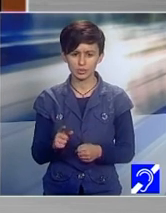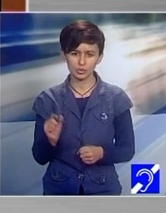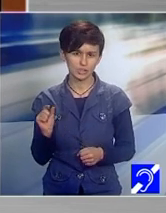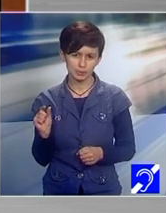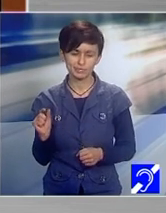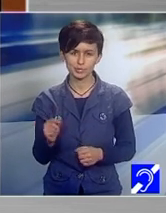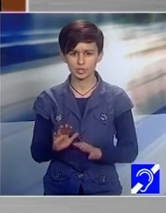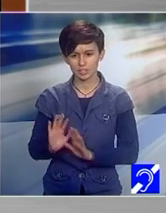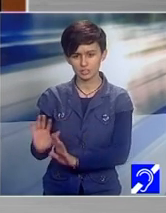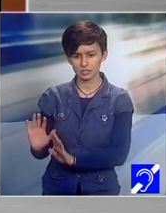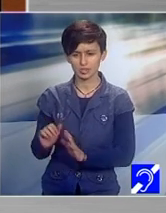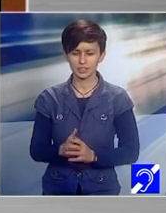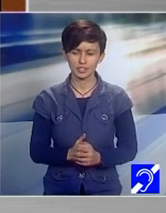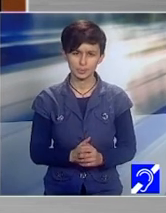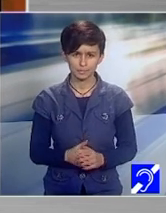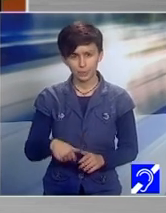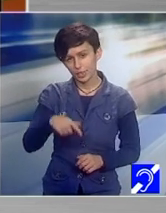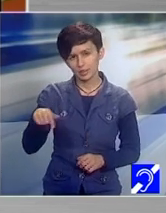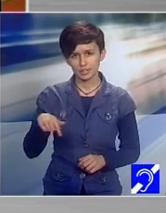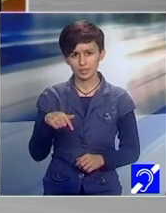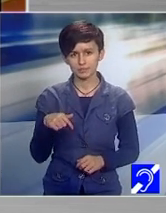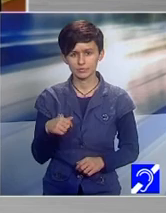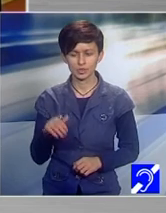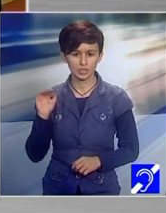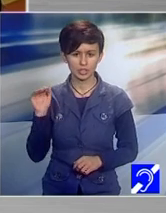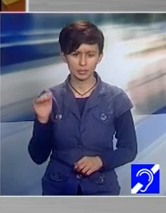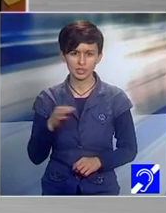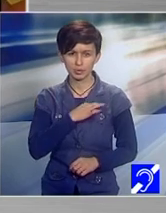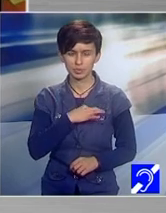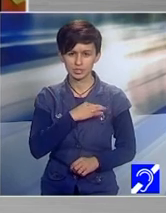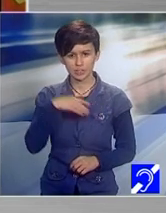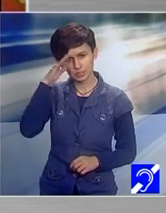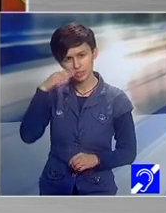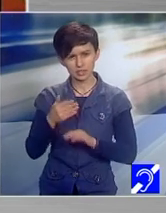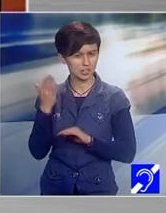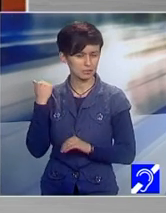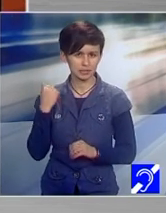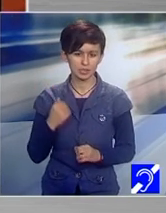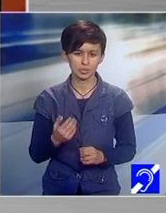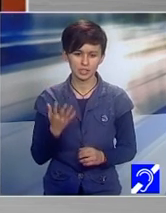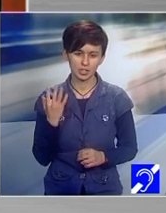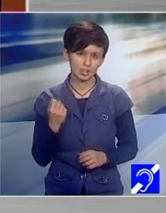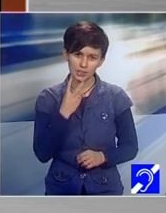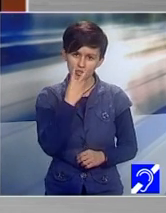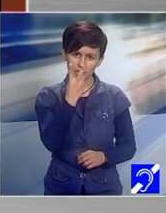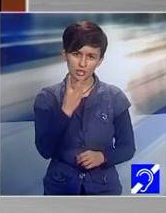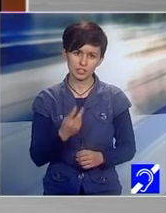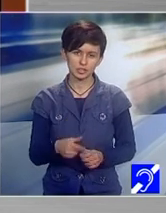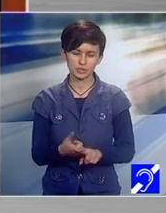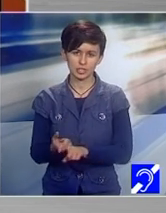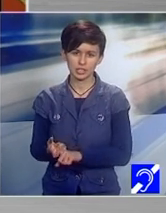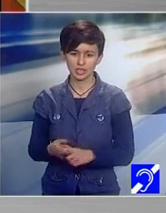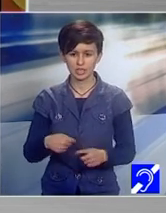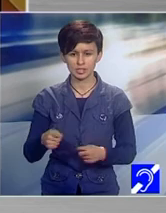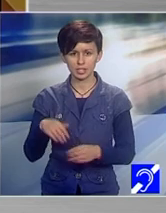izolate. I-am întrebat zilele trecute pe studenți ce au văzut ei legat de campanie și din câteva grupe, adică câțiva